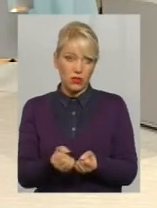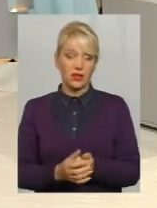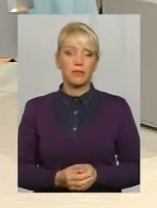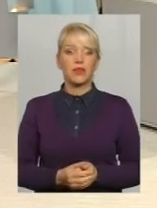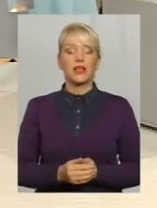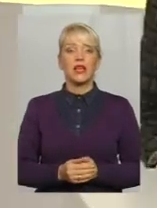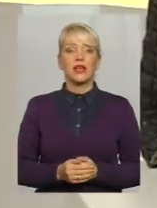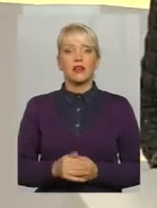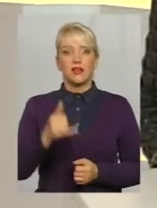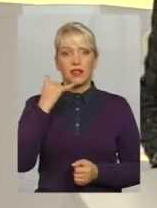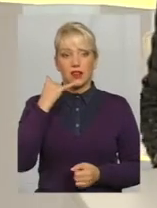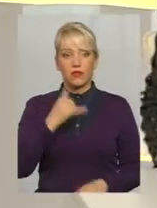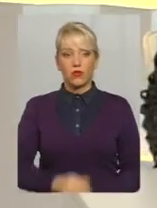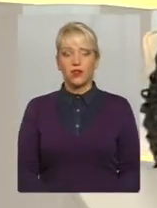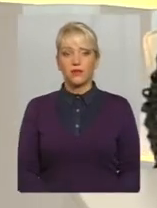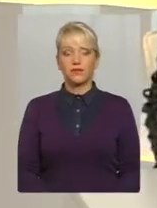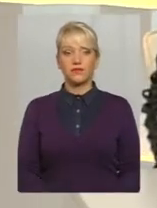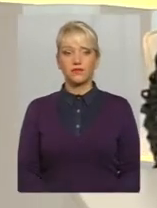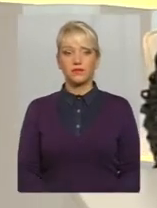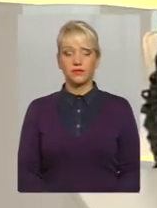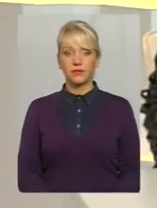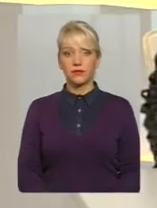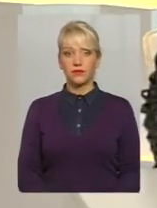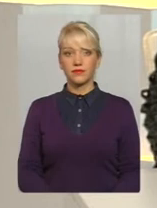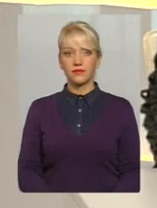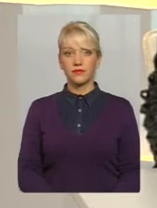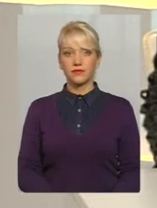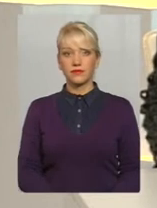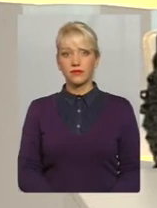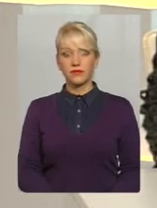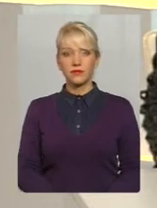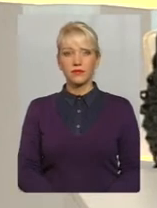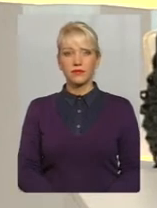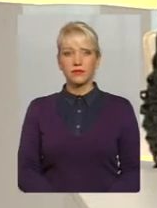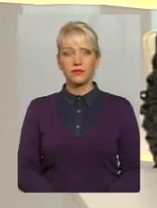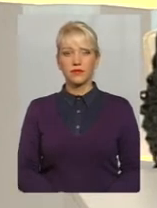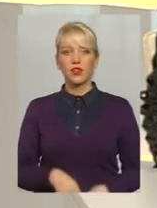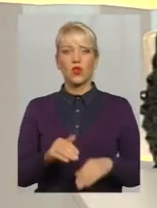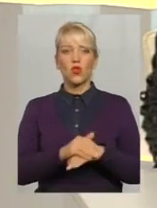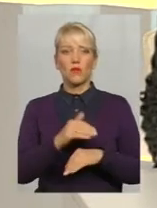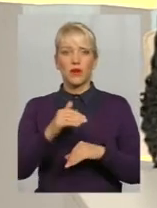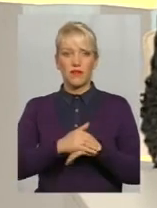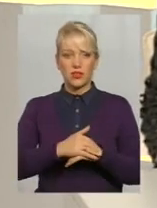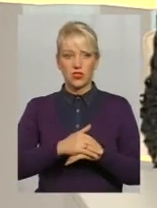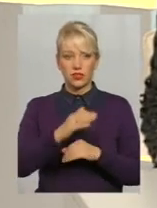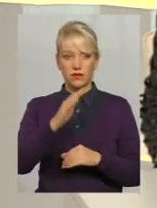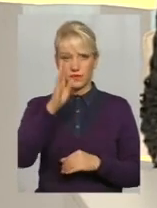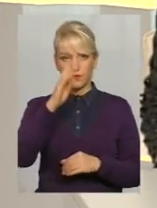Дякую за відповідь. Маємо телефонний дзвінок. Слухаємо вас. Говоріть, будь ласка. Добрий вечір. Добрий